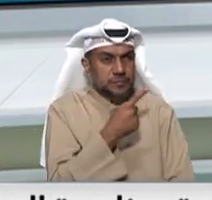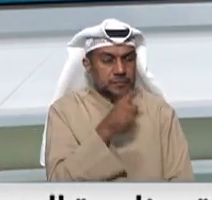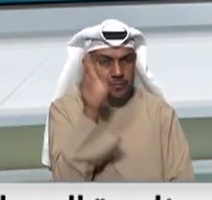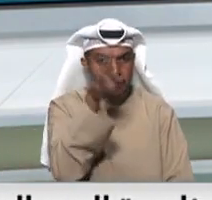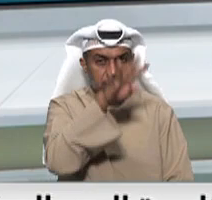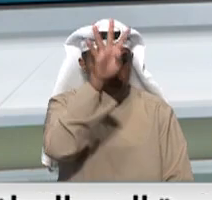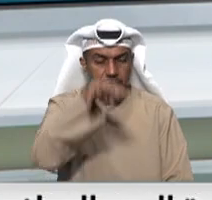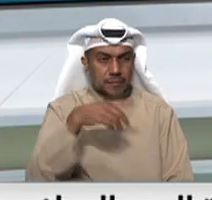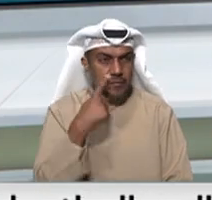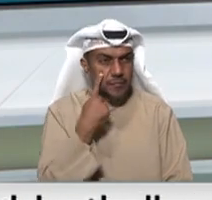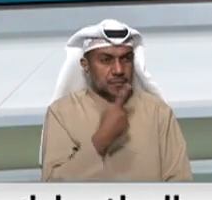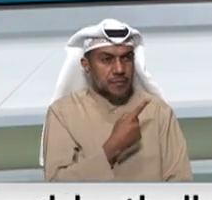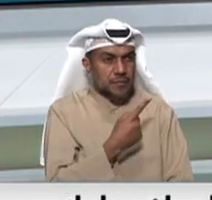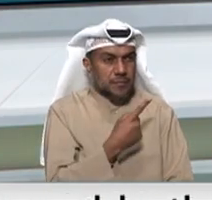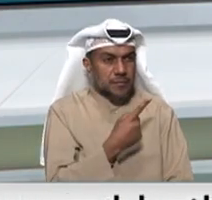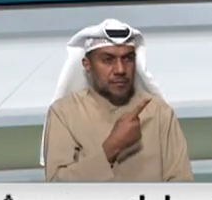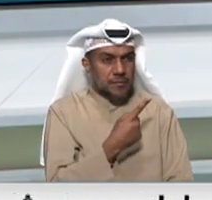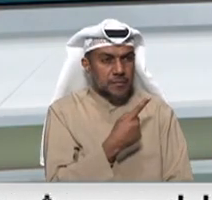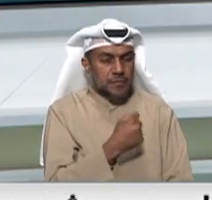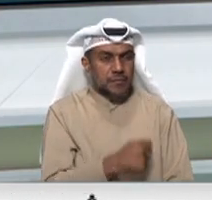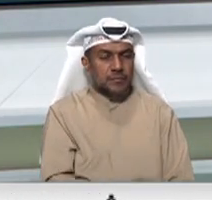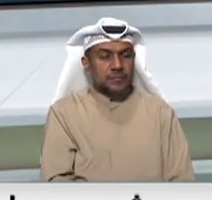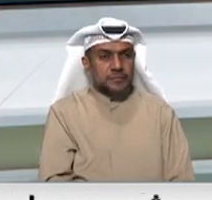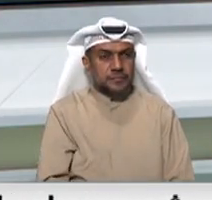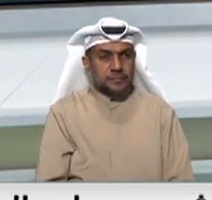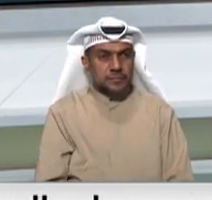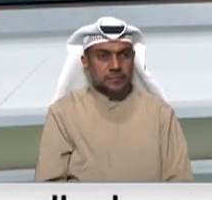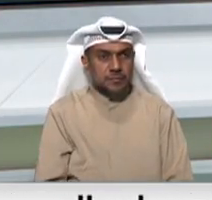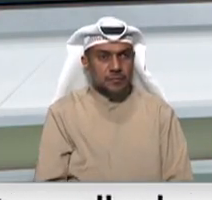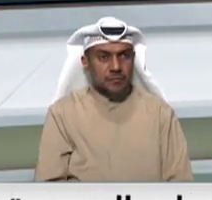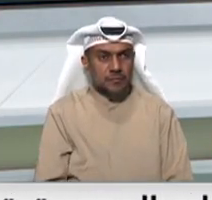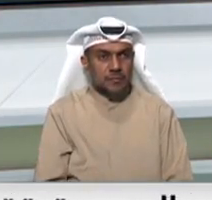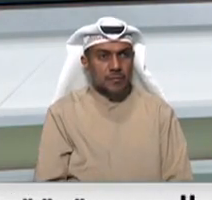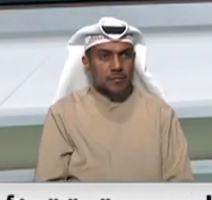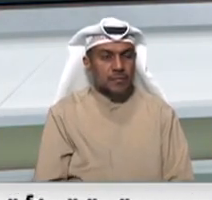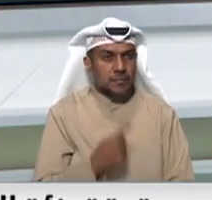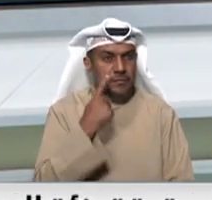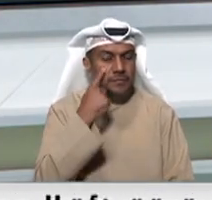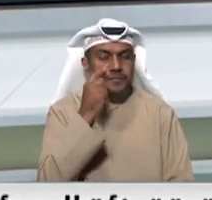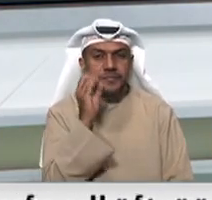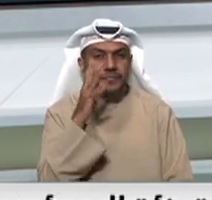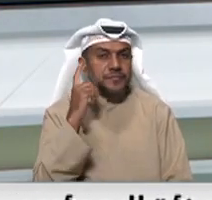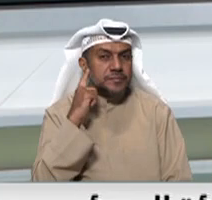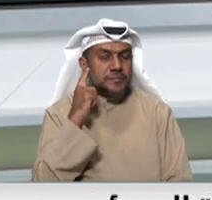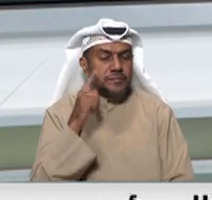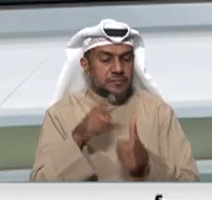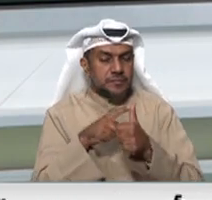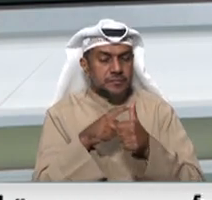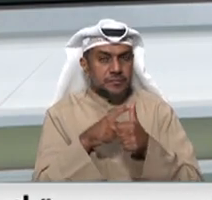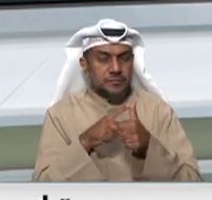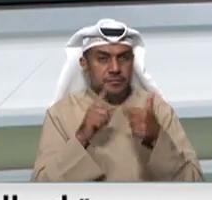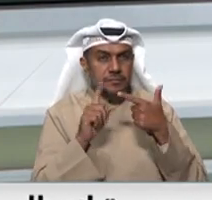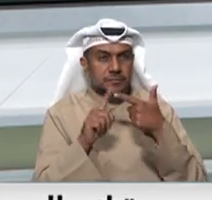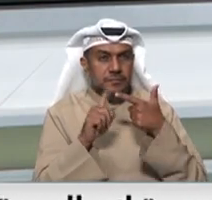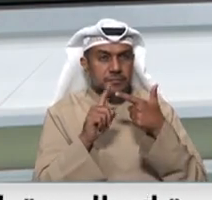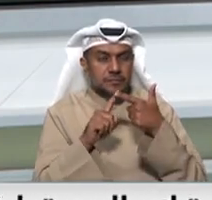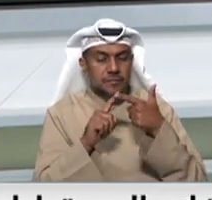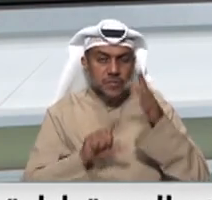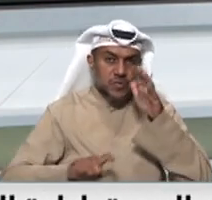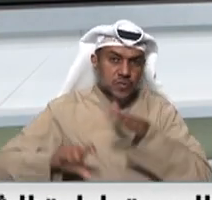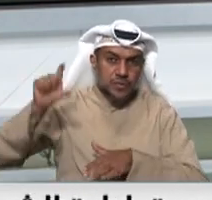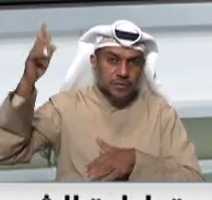في الساعة 9:45 مساء. أذان الفجر لنهار الغد راح يكون إن شاء الله الساعة 5:02، الشروق